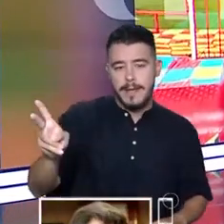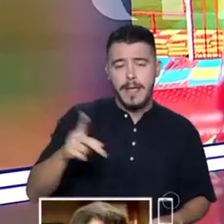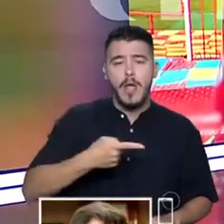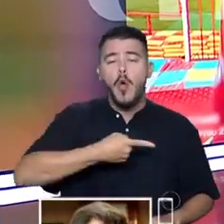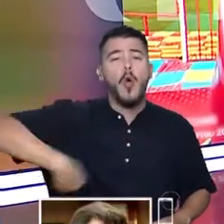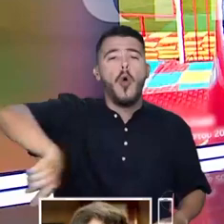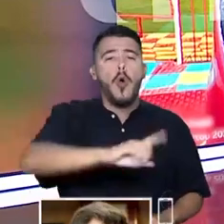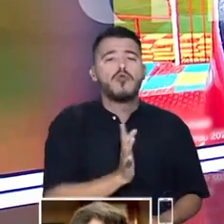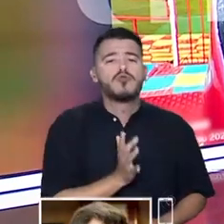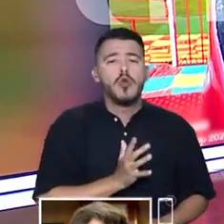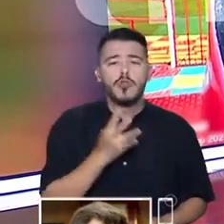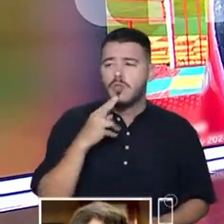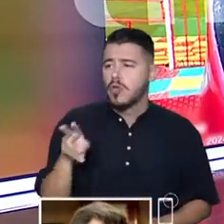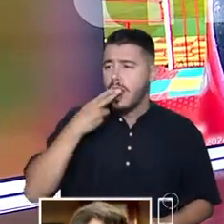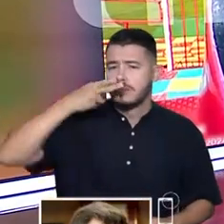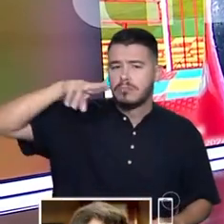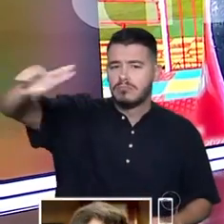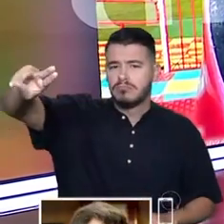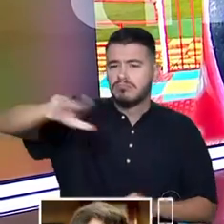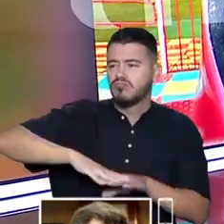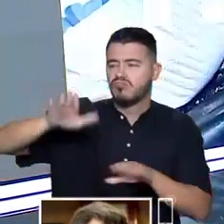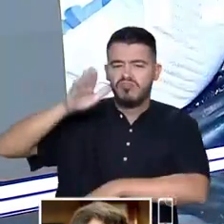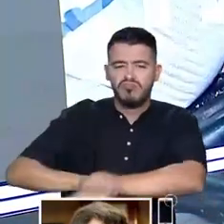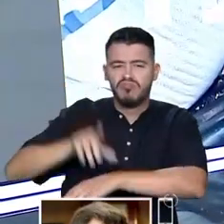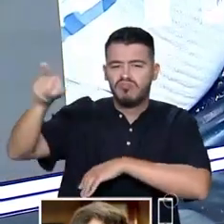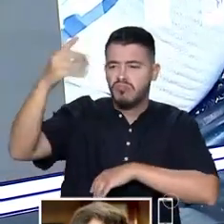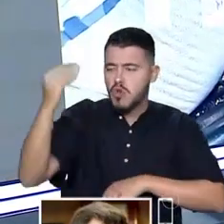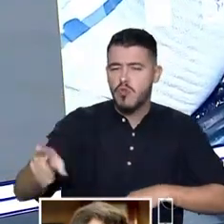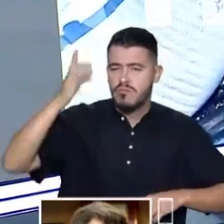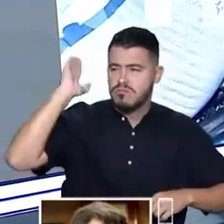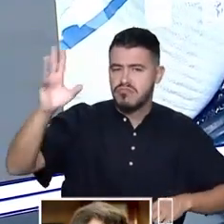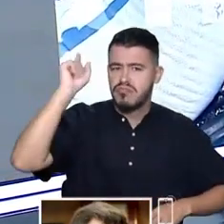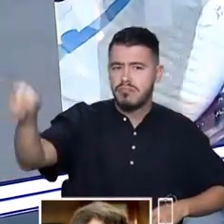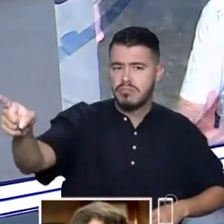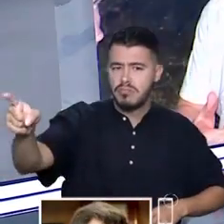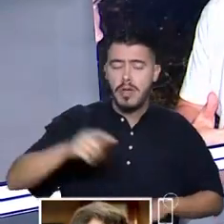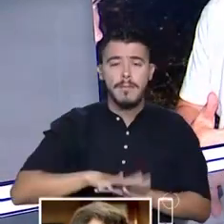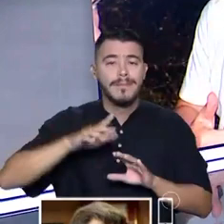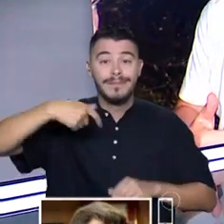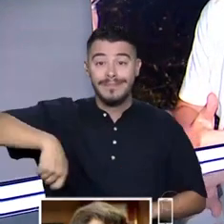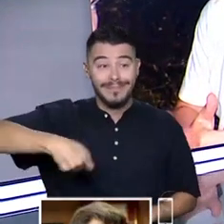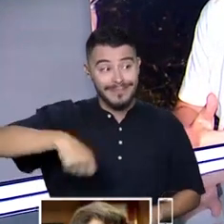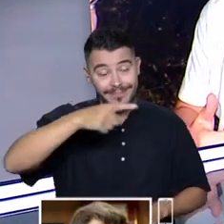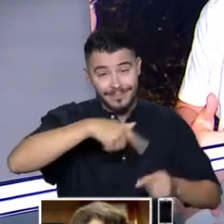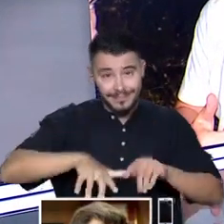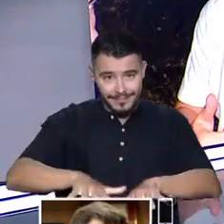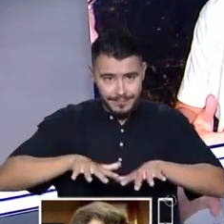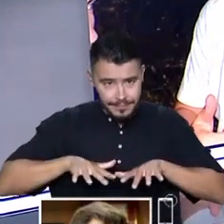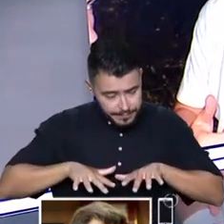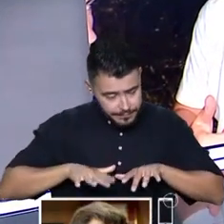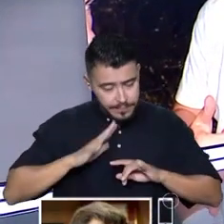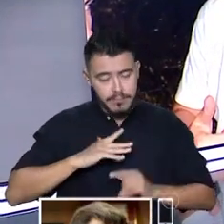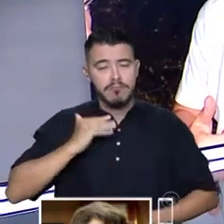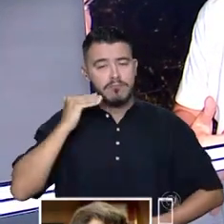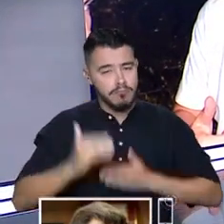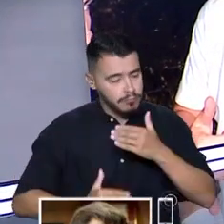είναι καταδικασμένος για το θάνατο του αημνίου του αυτού παιδιού. Μάλιστα. Αυτό θα το πει η δικαιοσύνη στον χρόνο που πρέπει να το πει. Πρέπει πρώτα